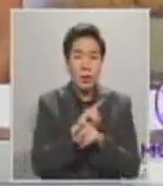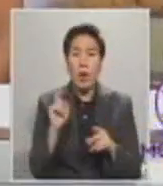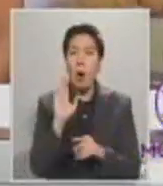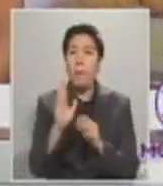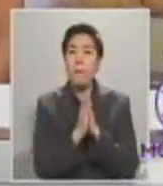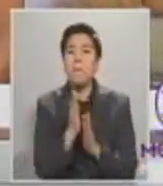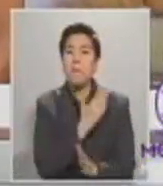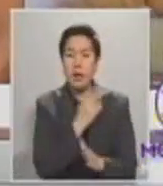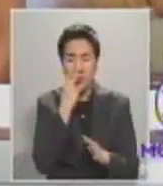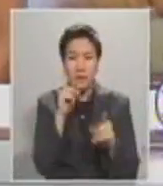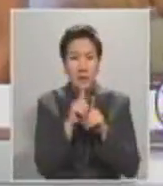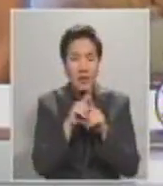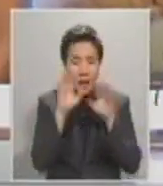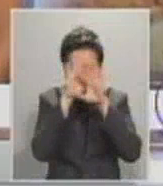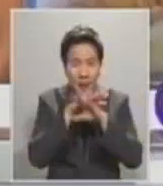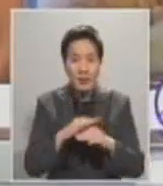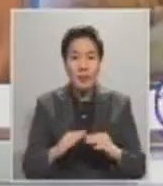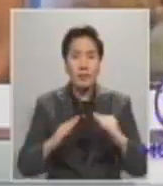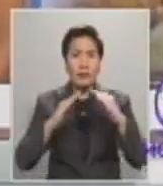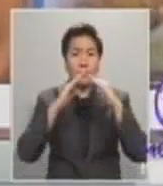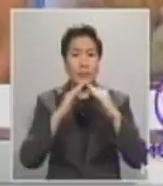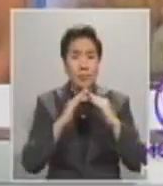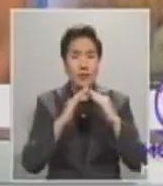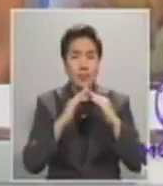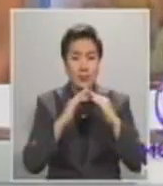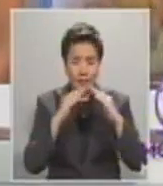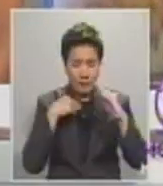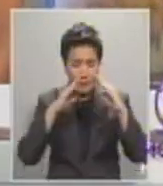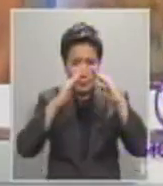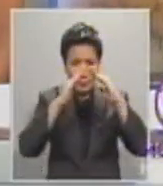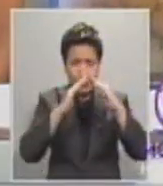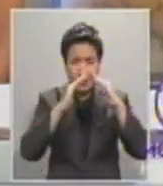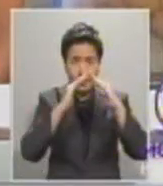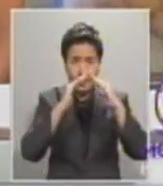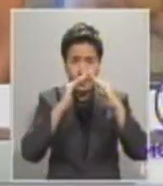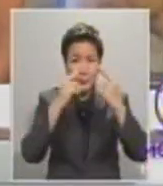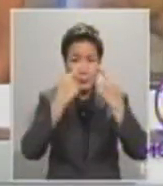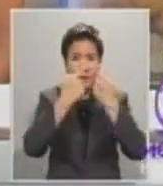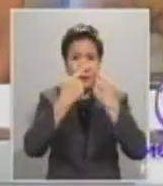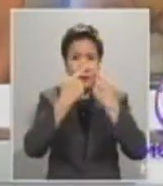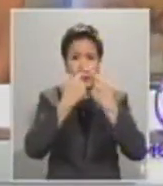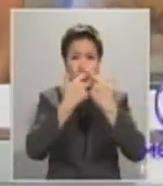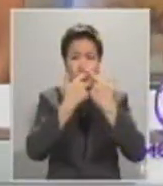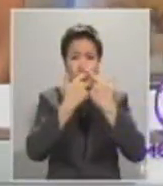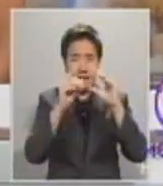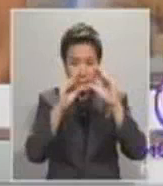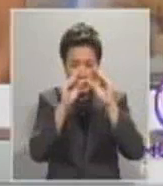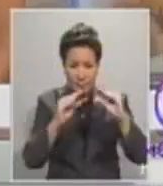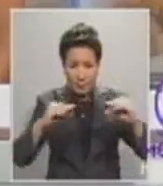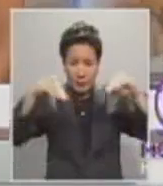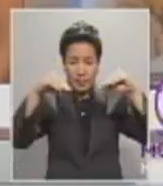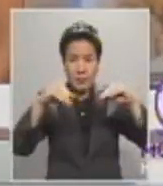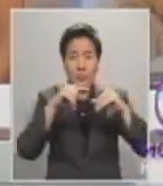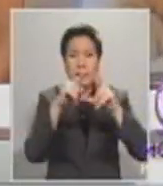พ่อเนี่ยท่านก็ยังอิงเขาเรียกอะไรน ะ มีหลังคาเป็นเขาเรียกอะไรใบลากาเป็นช่อฟ้าเป็นอะ